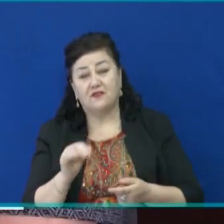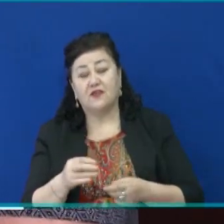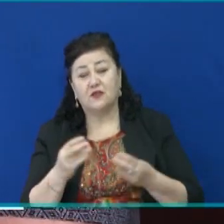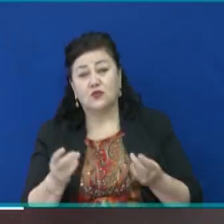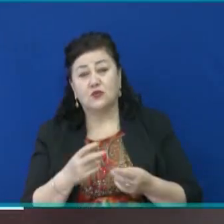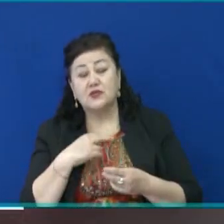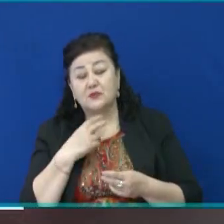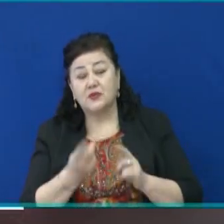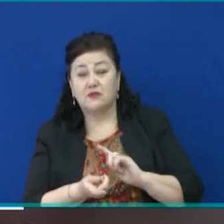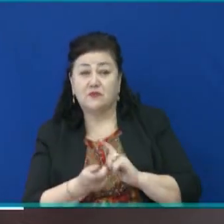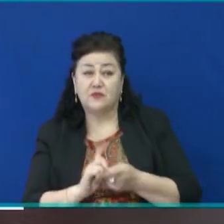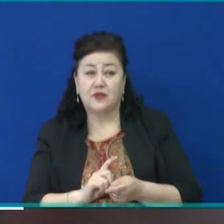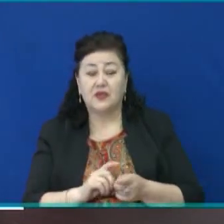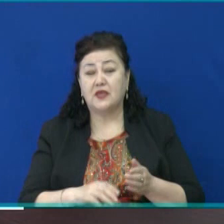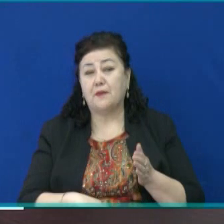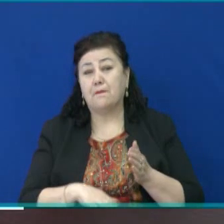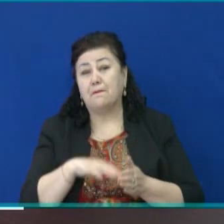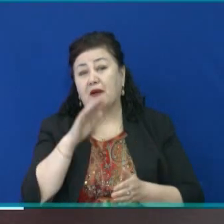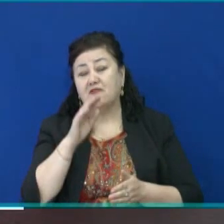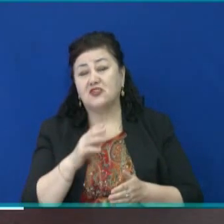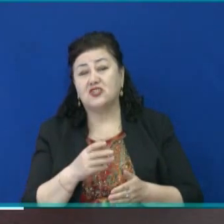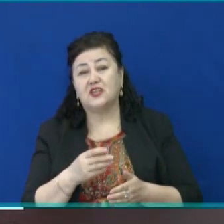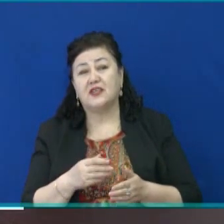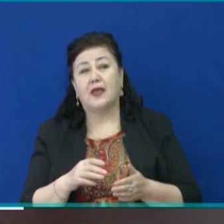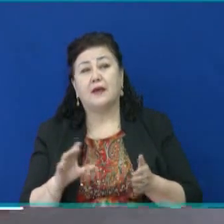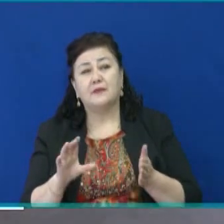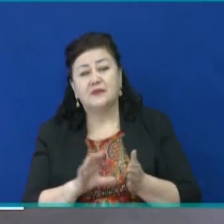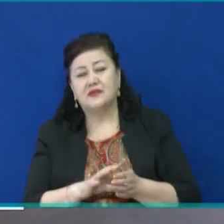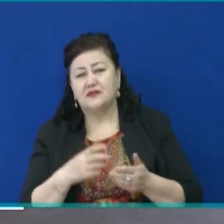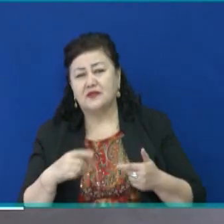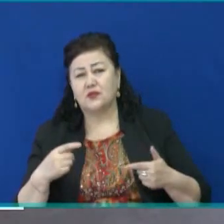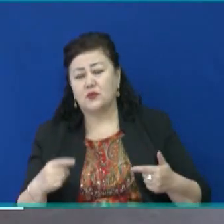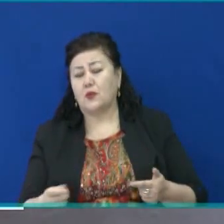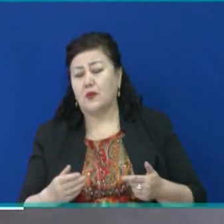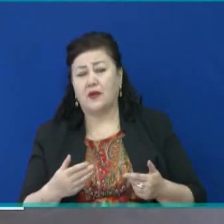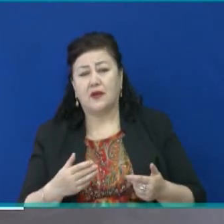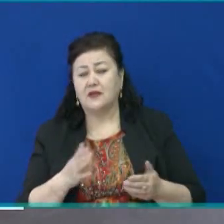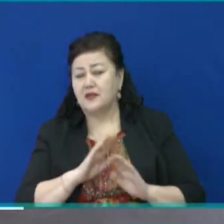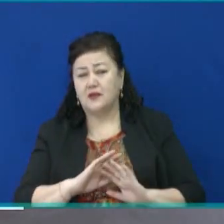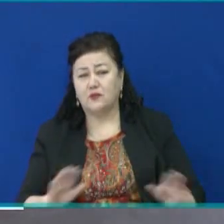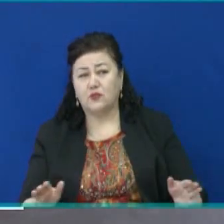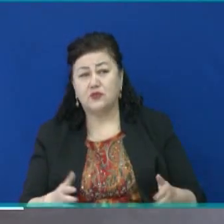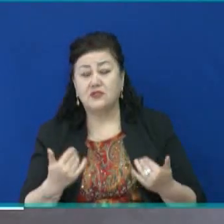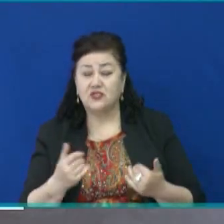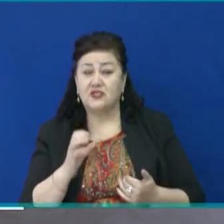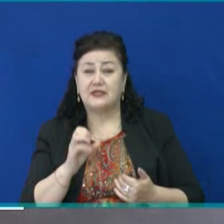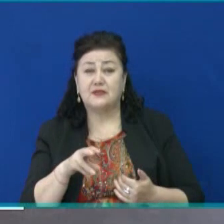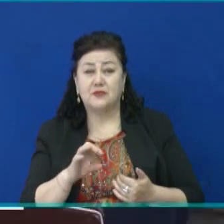каждого региона, и необоснованного повышения тарифов не будет. Все нюансы будут обсуждать публично с участием представителей СМИ и